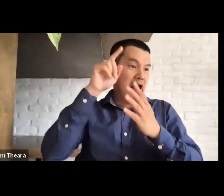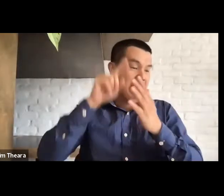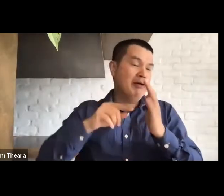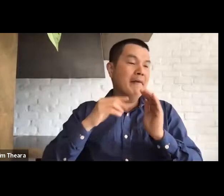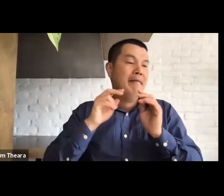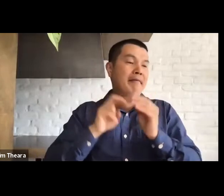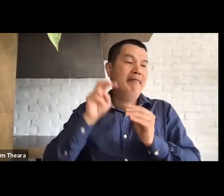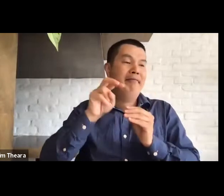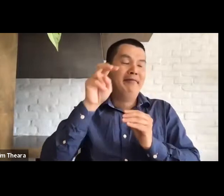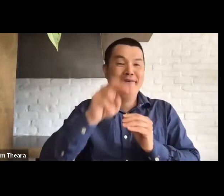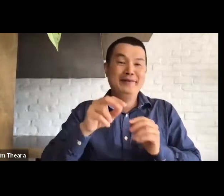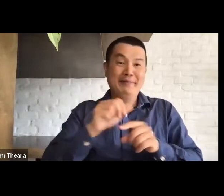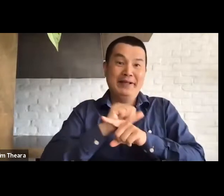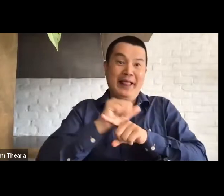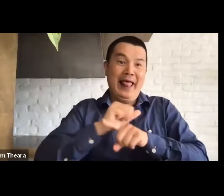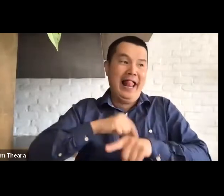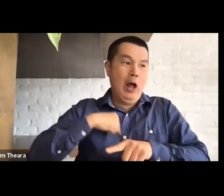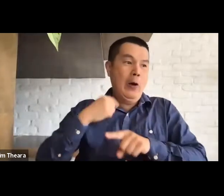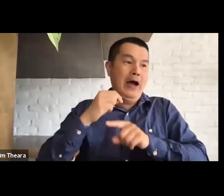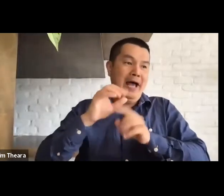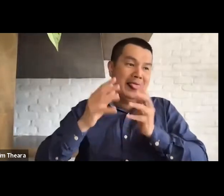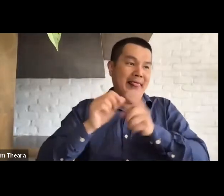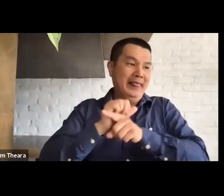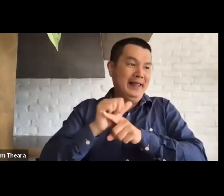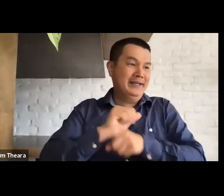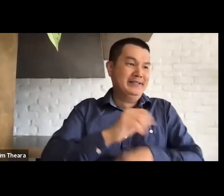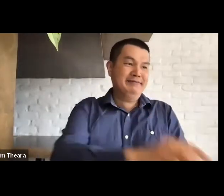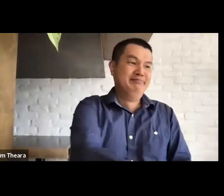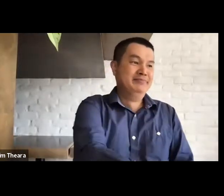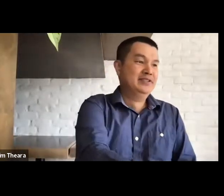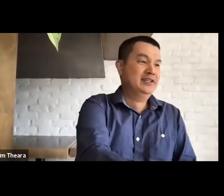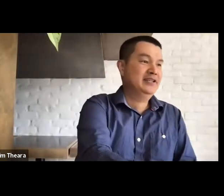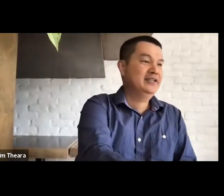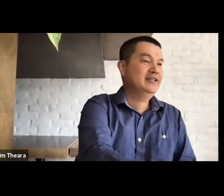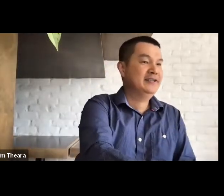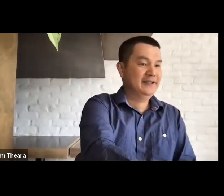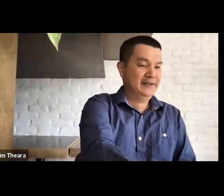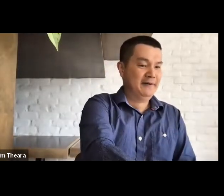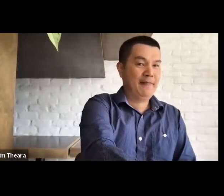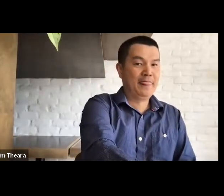J'ai l'impression que je ne pourrais pas tout voir. Il faudrait que je saute des parties parce que